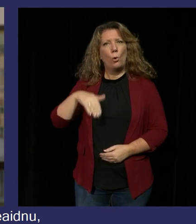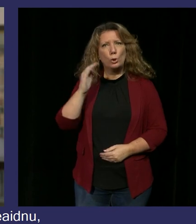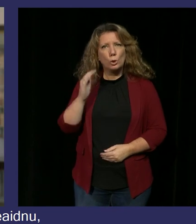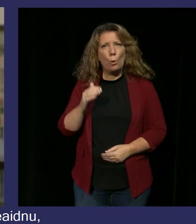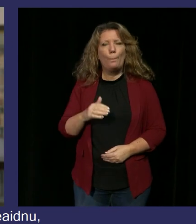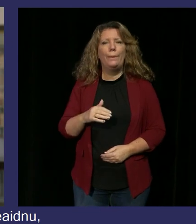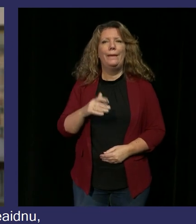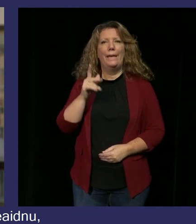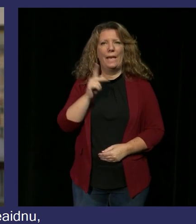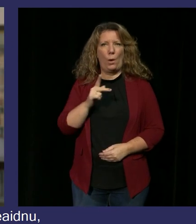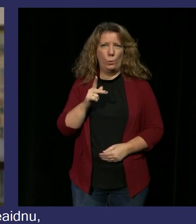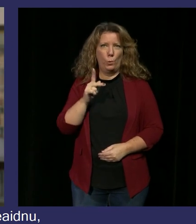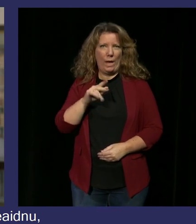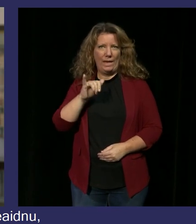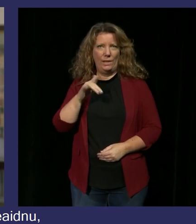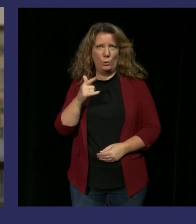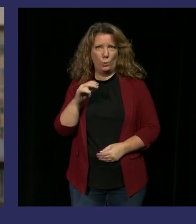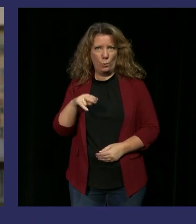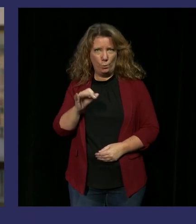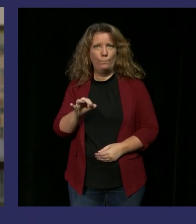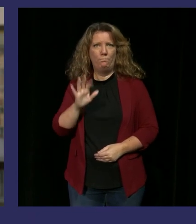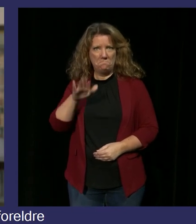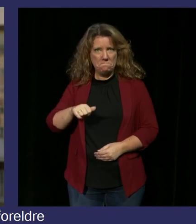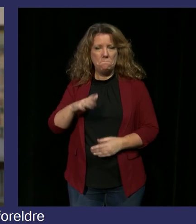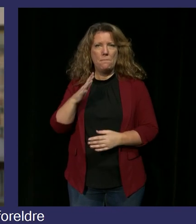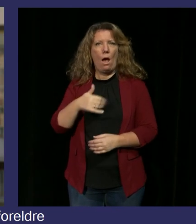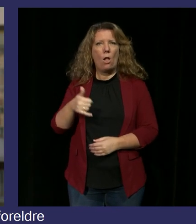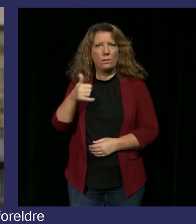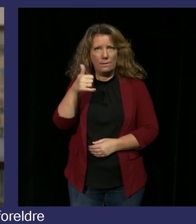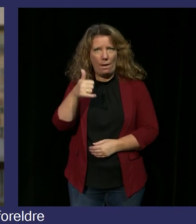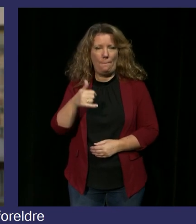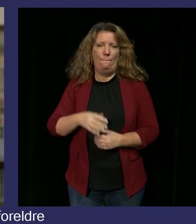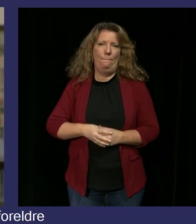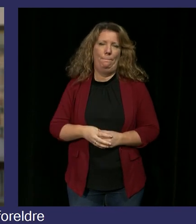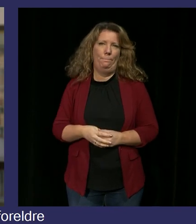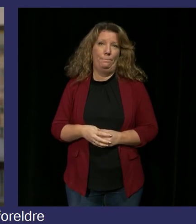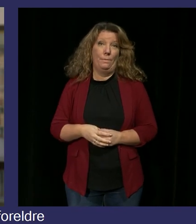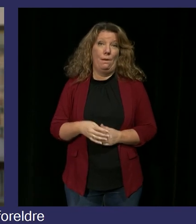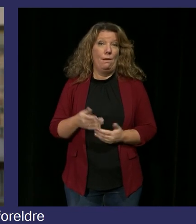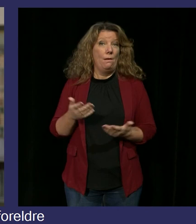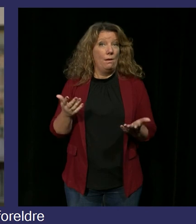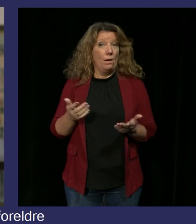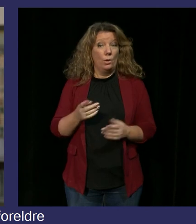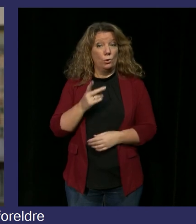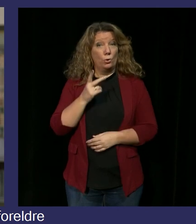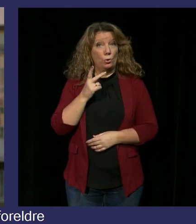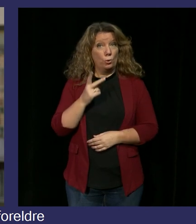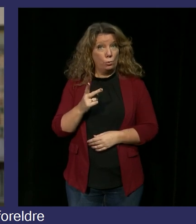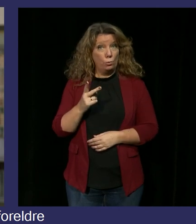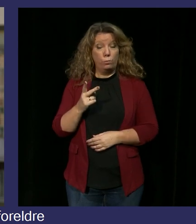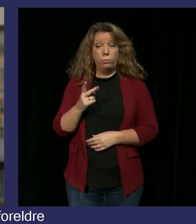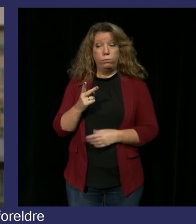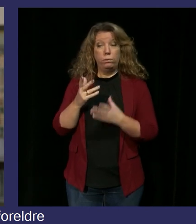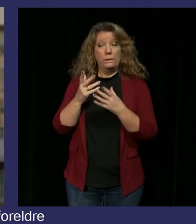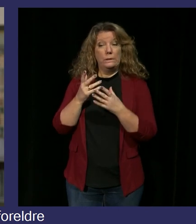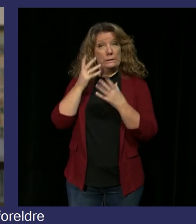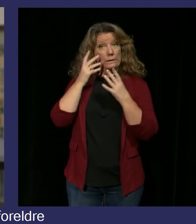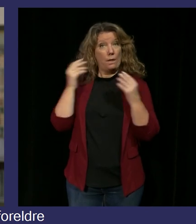Gårdageidno, Kautokeino i Alta. Og jeg hadde to samiskspråklige foreldre